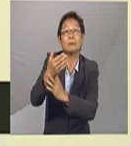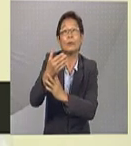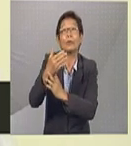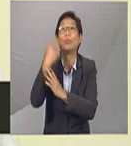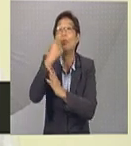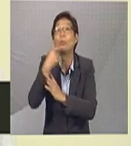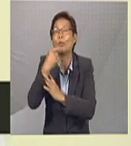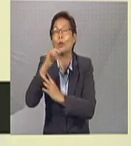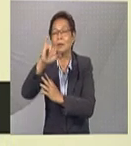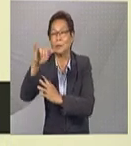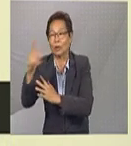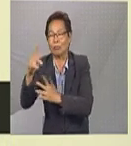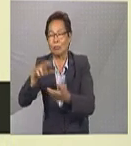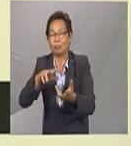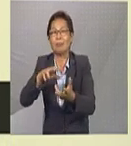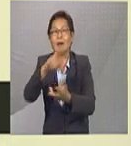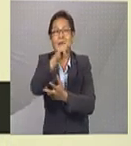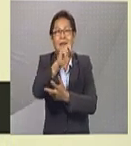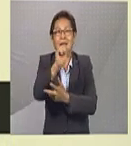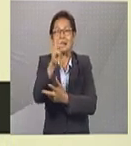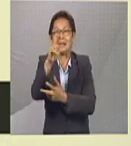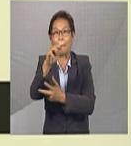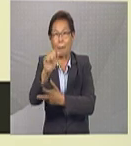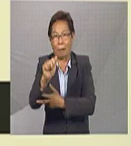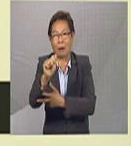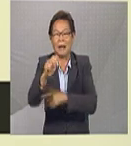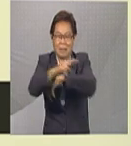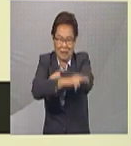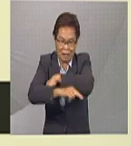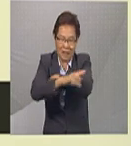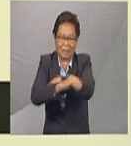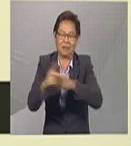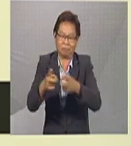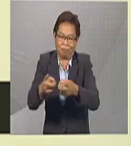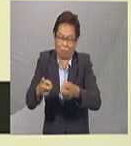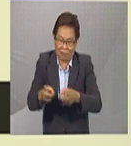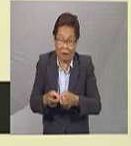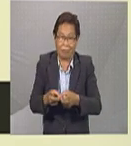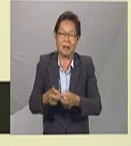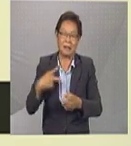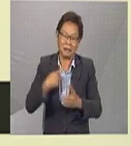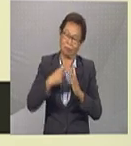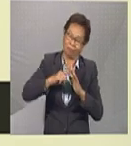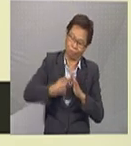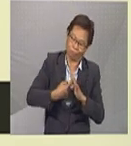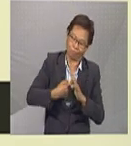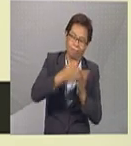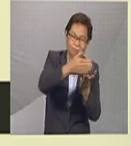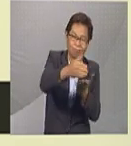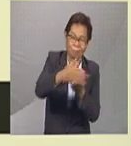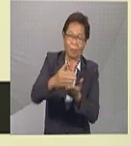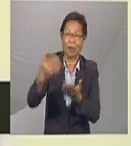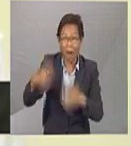Jabatan Kuasa Pengurusan Bencana Negeri dan Daerah-Daerah. Jadi kita akan mula mengedarkan selepas